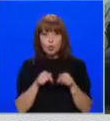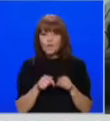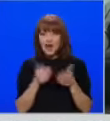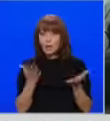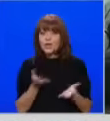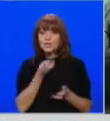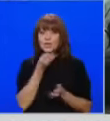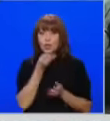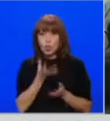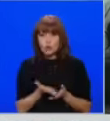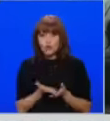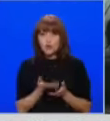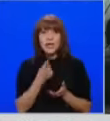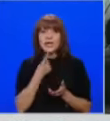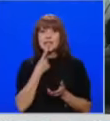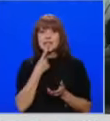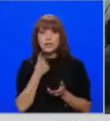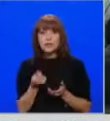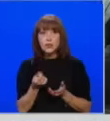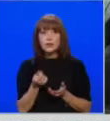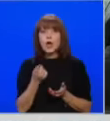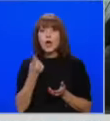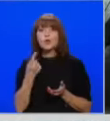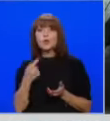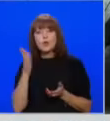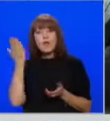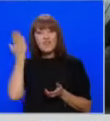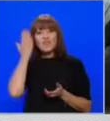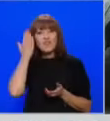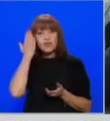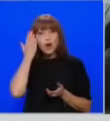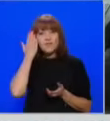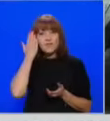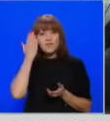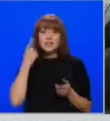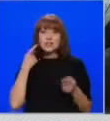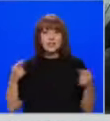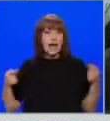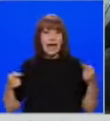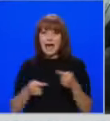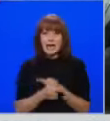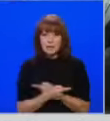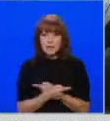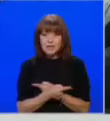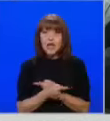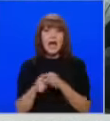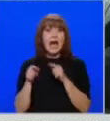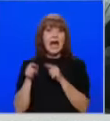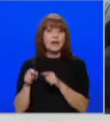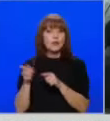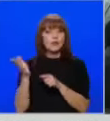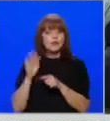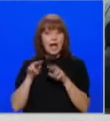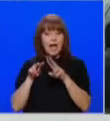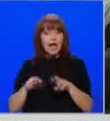е случило. Защото други виновници ще се разминат, а той ще бъде